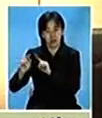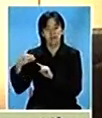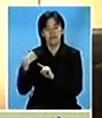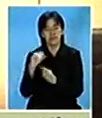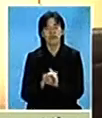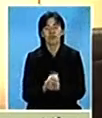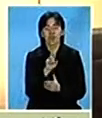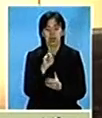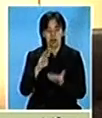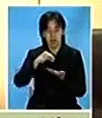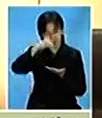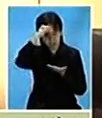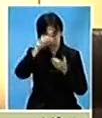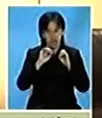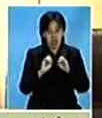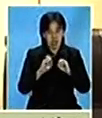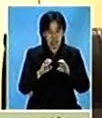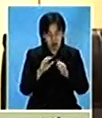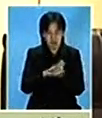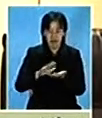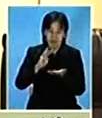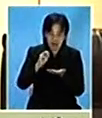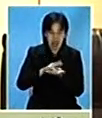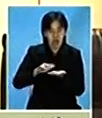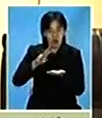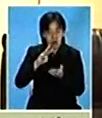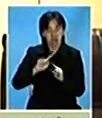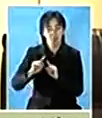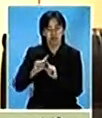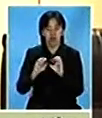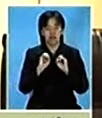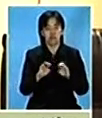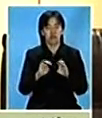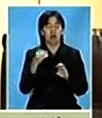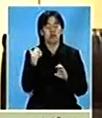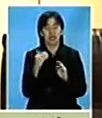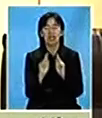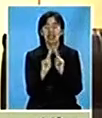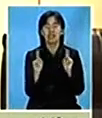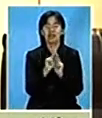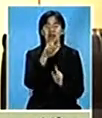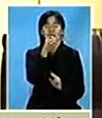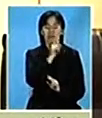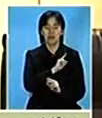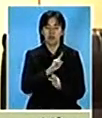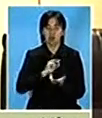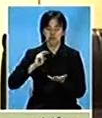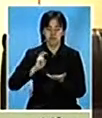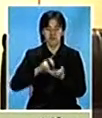ที่เป็นระบบและยังศึกษาในสถาบันการศึกษาที่คณะกรรมการวิชาชีพรับรองอีกด้